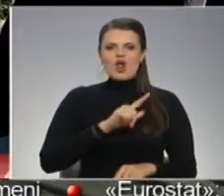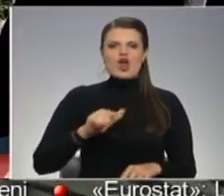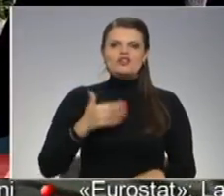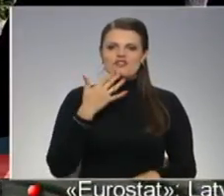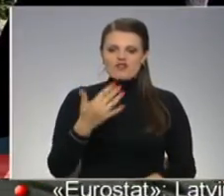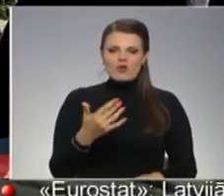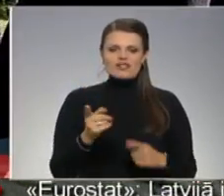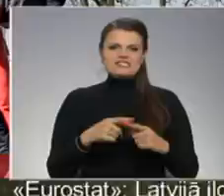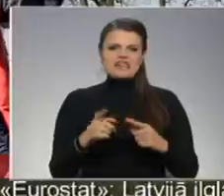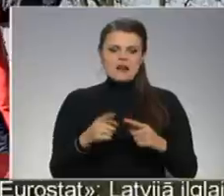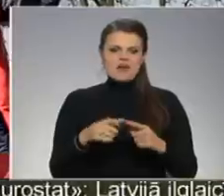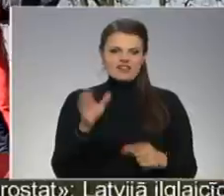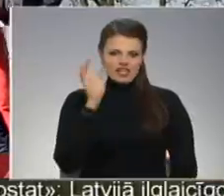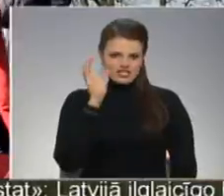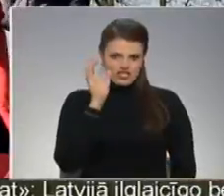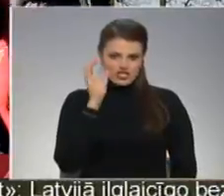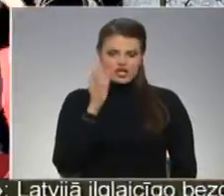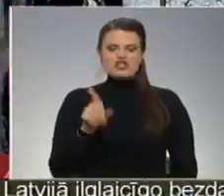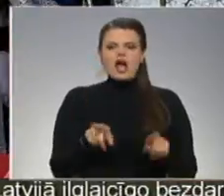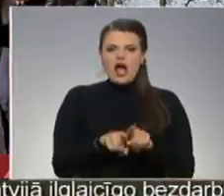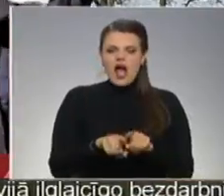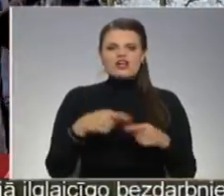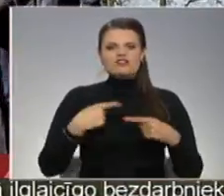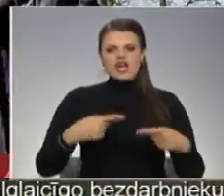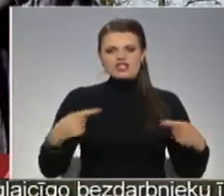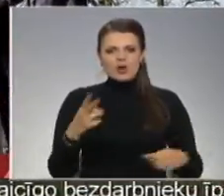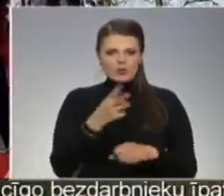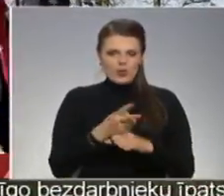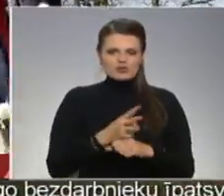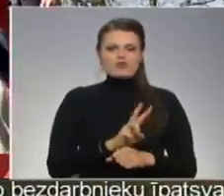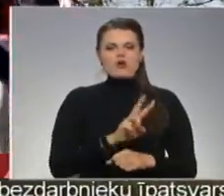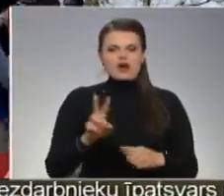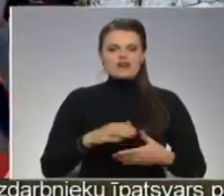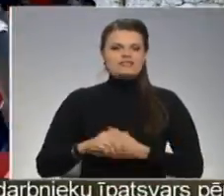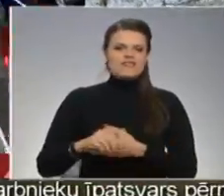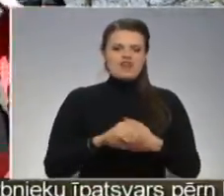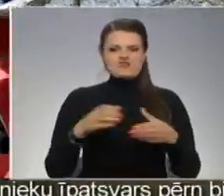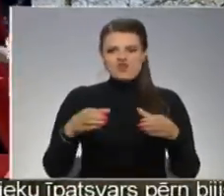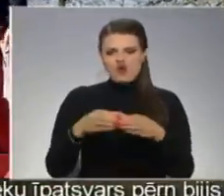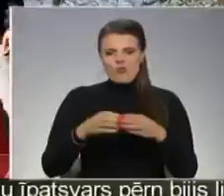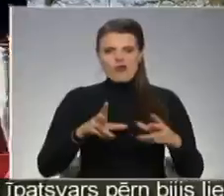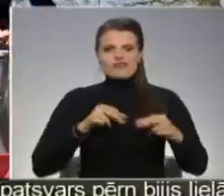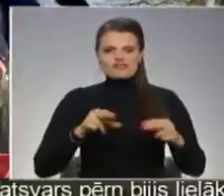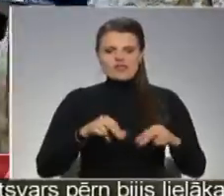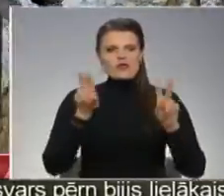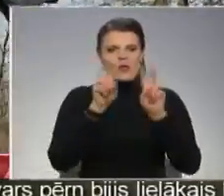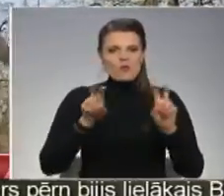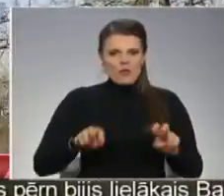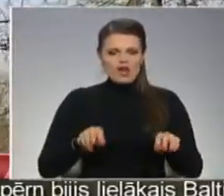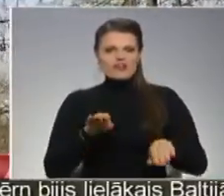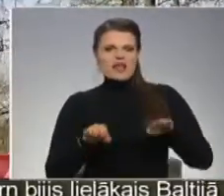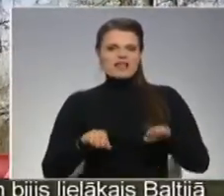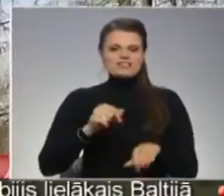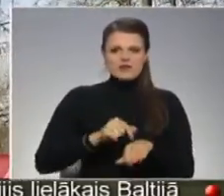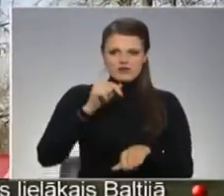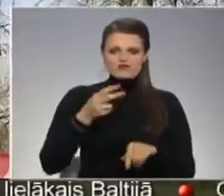latviešu valodas gramatikas zināšanas. Neizpaliek arī dažādi uzdevumi, kas gan vieno komandas garu, gan pārbauda līdzsvaru izjūtu